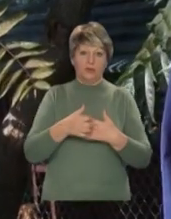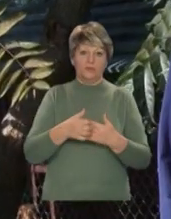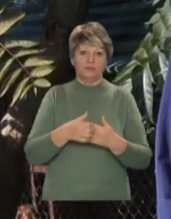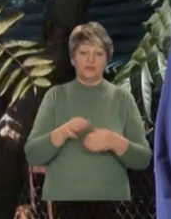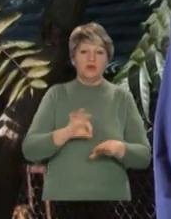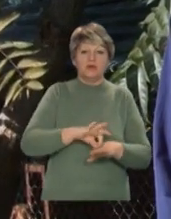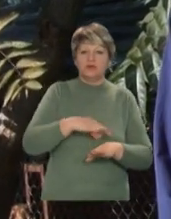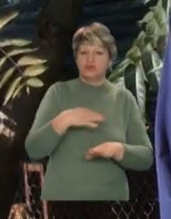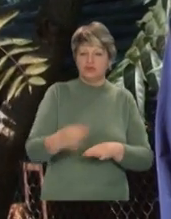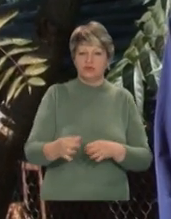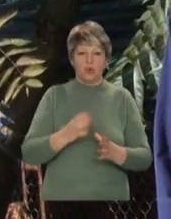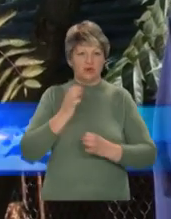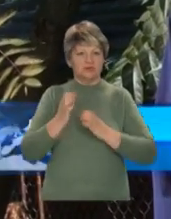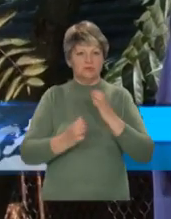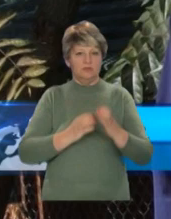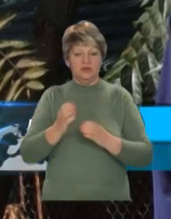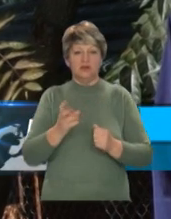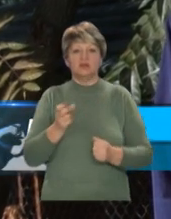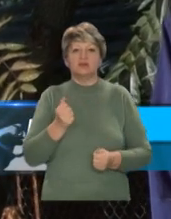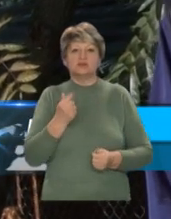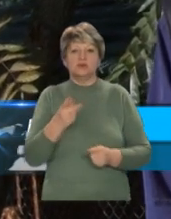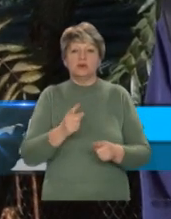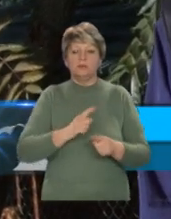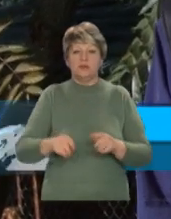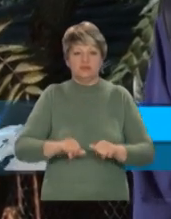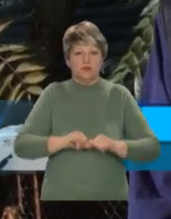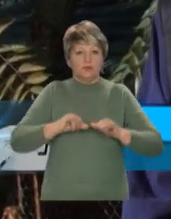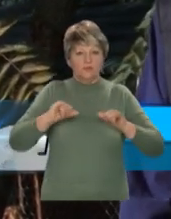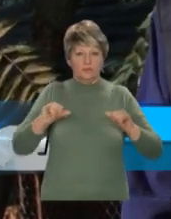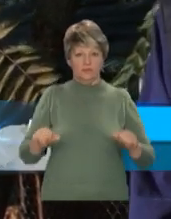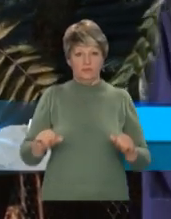Жестокость в этом мире, она настолько быстро разрастается, что